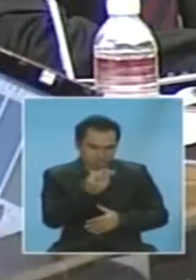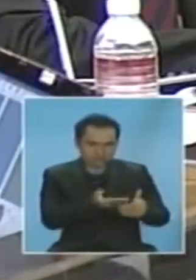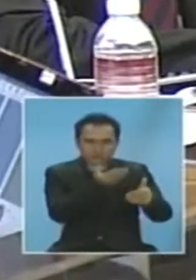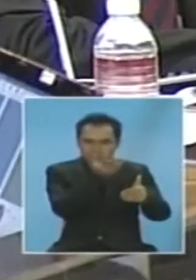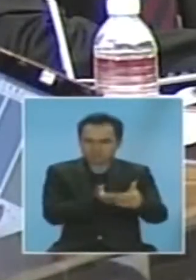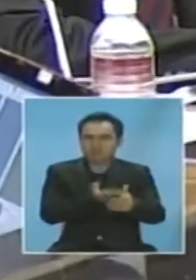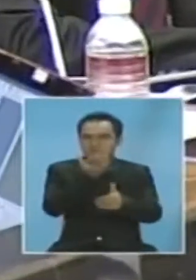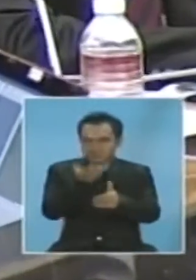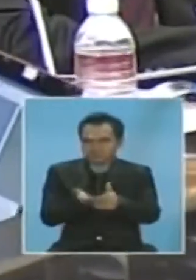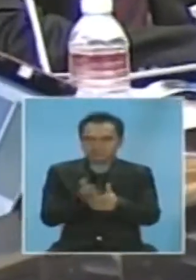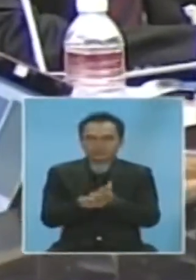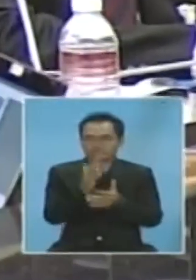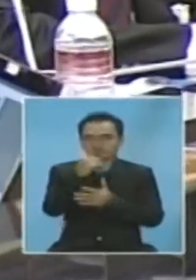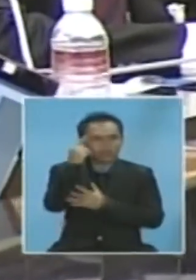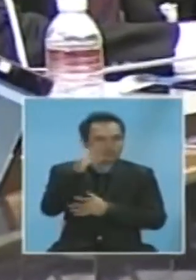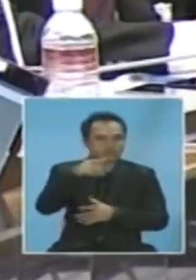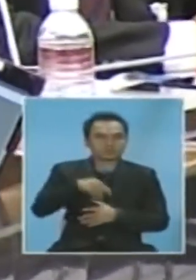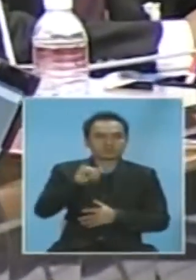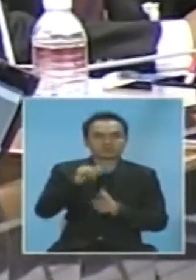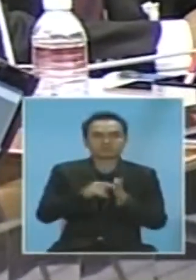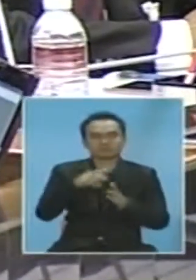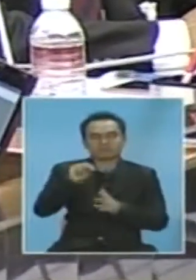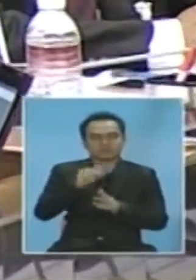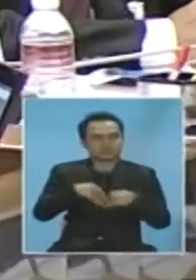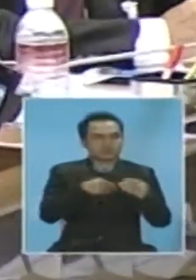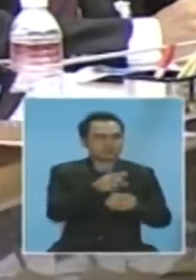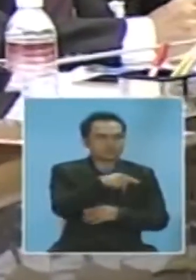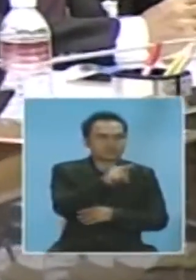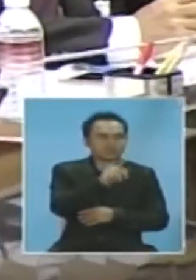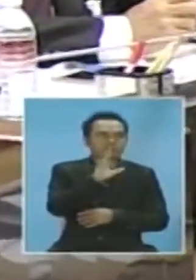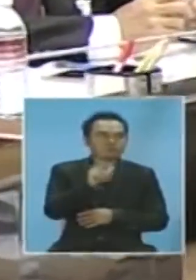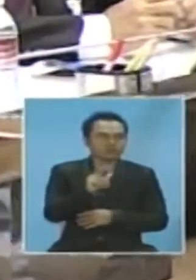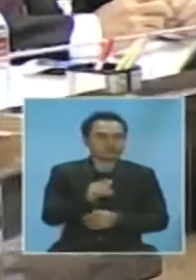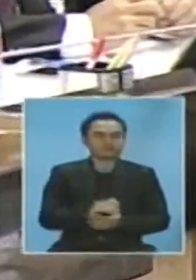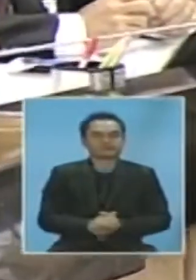ลดังกล่าวจะมาเป็นพยานให้กับปปช.ในคดีนี้ค่ะ